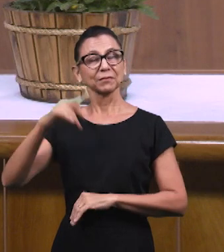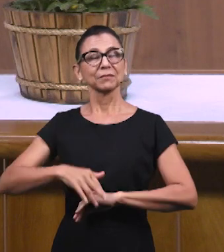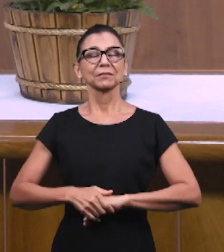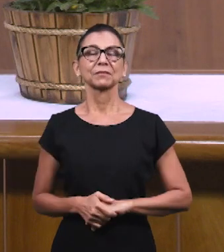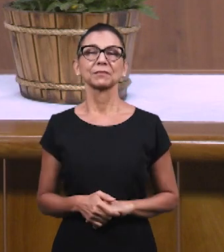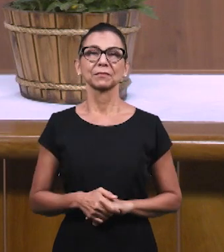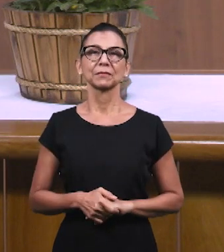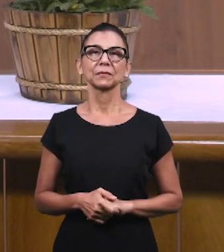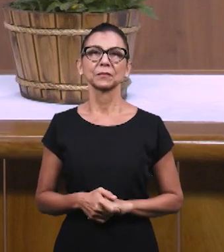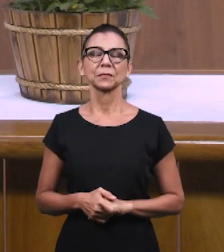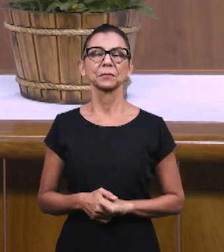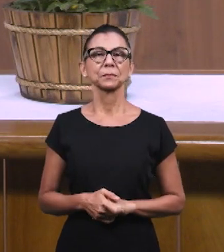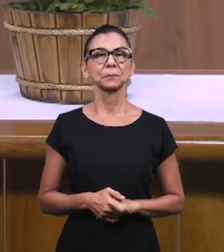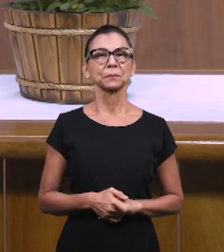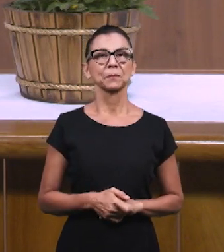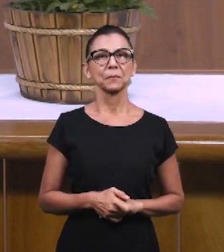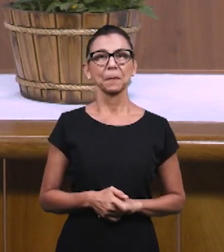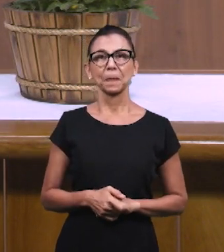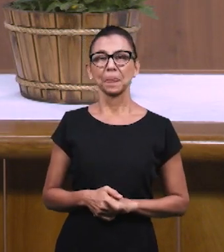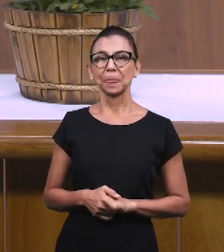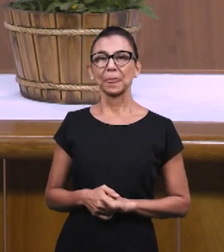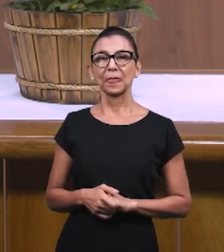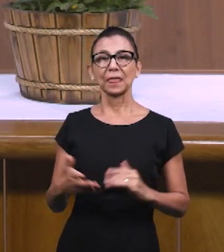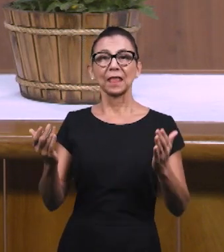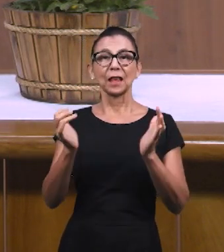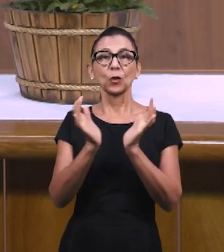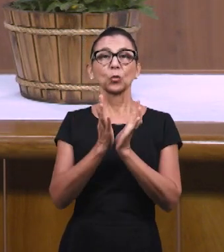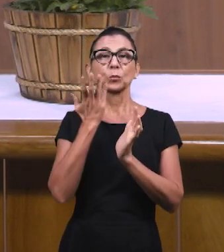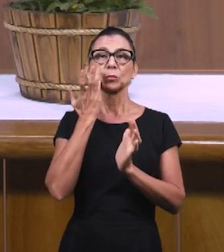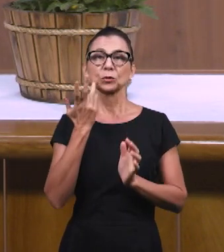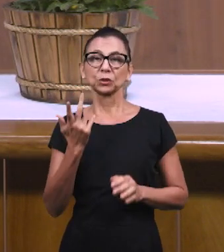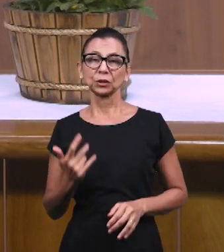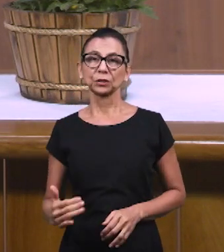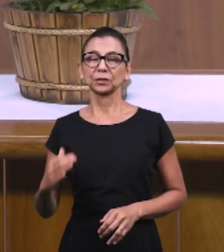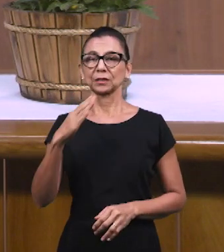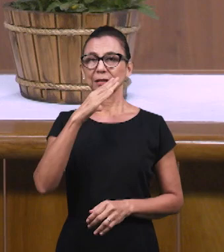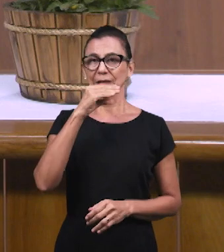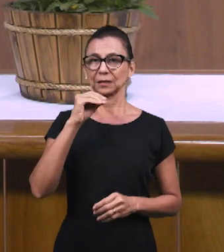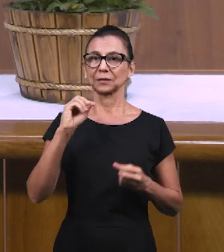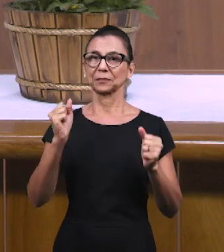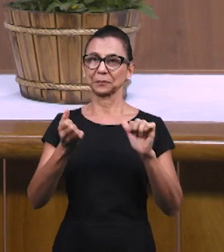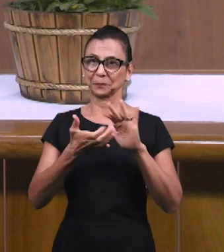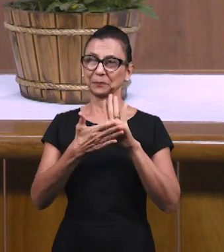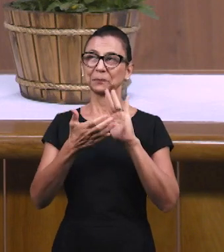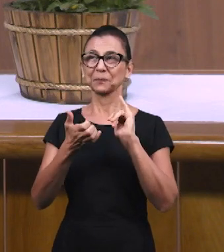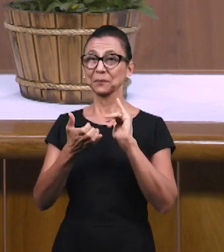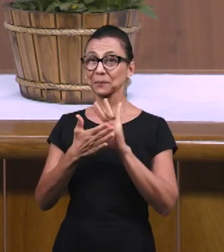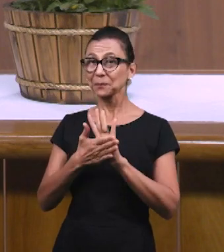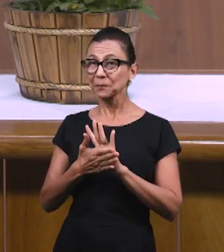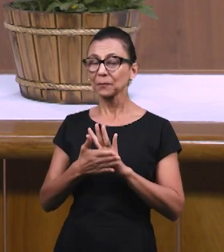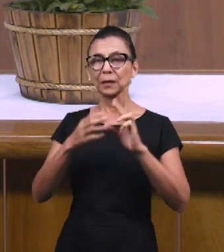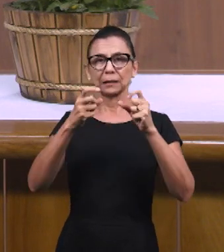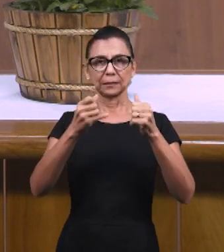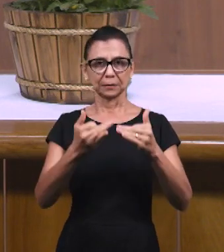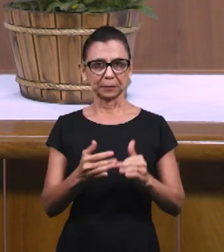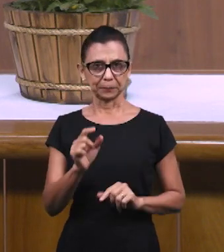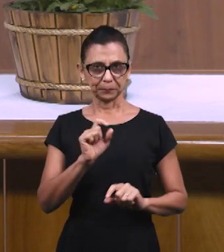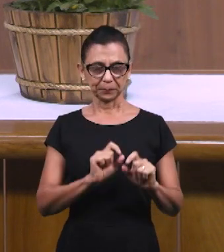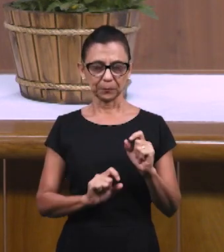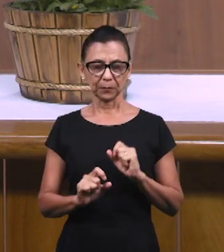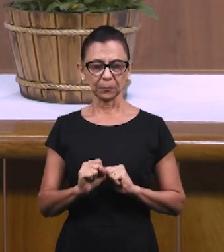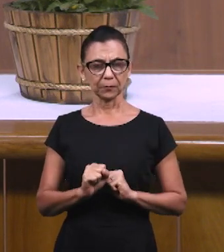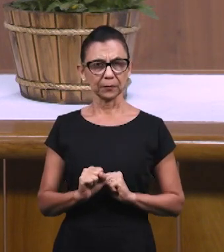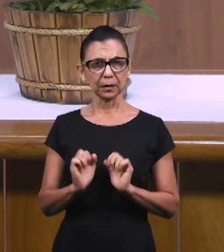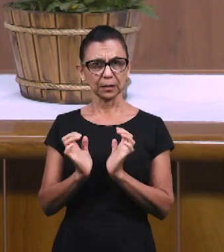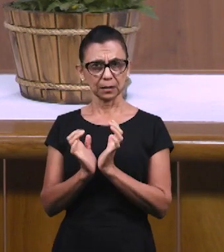Gloire à Jésus, loué soit le nom du Seigneur. Maintenant, nous allons chanter avec nos enfants intermédiaires et adolescents.